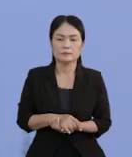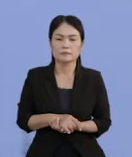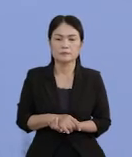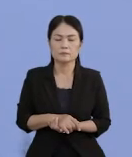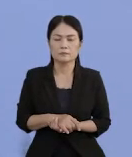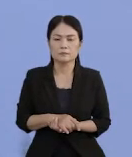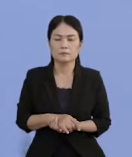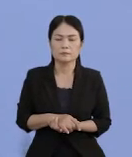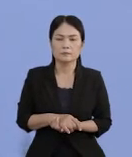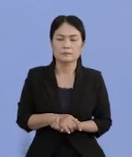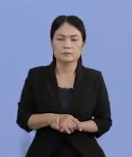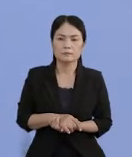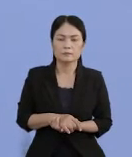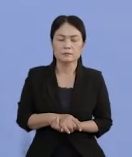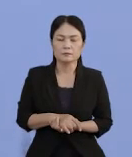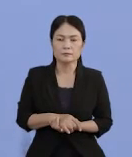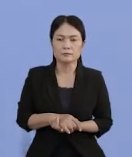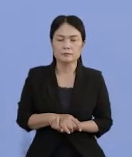nồng